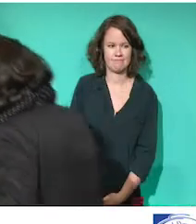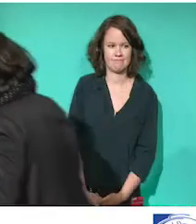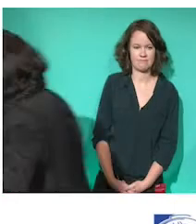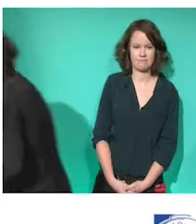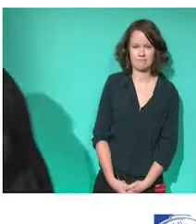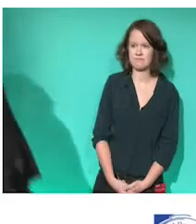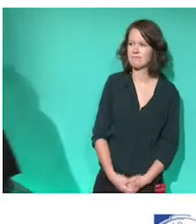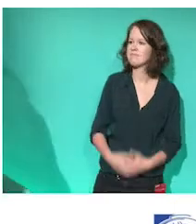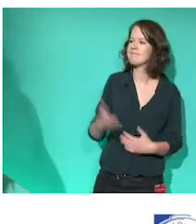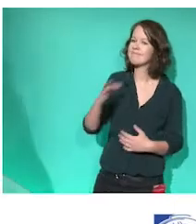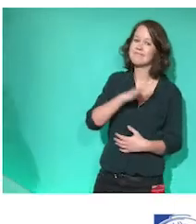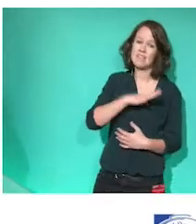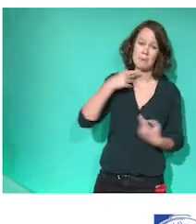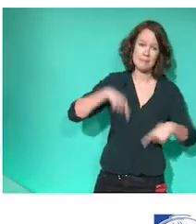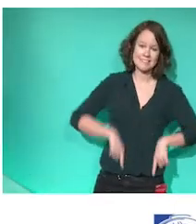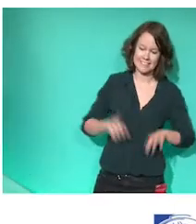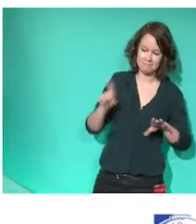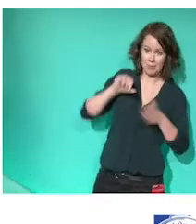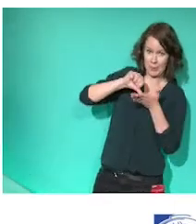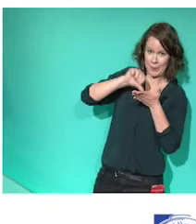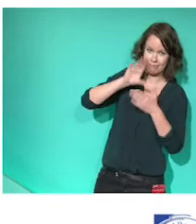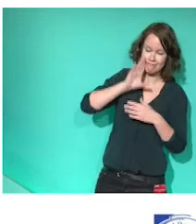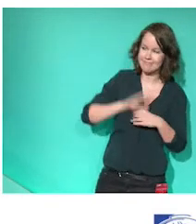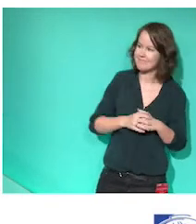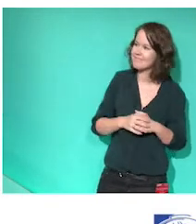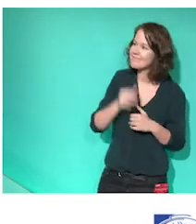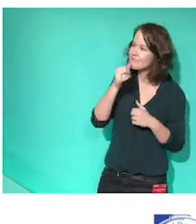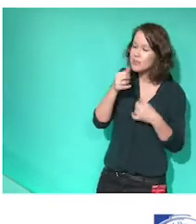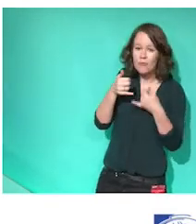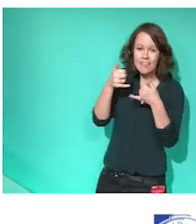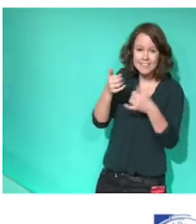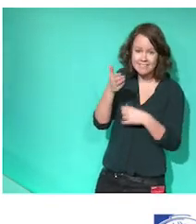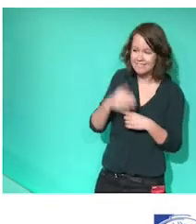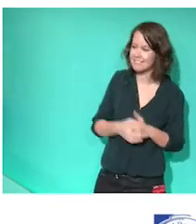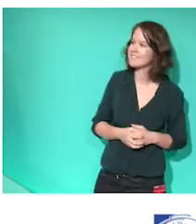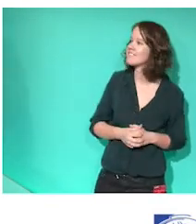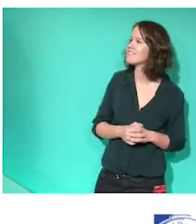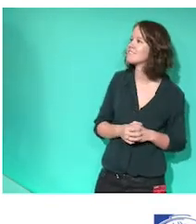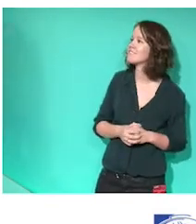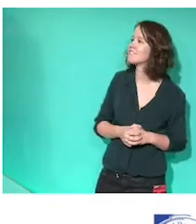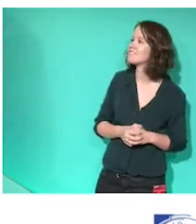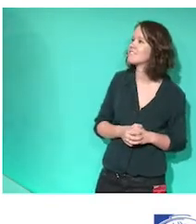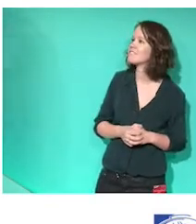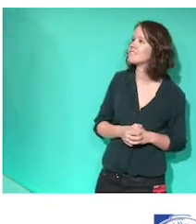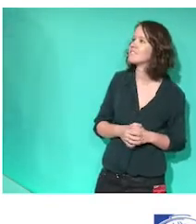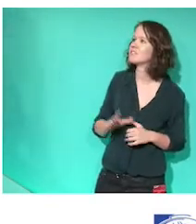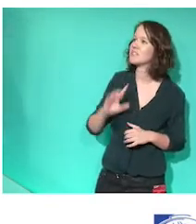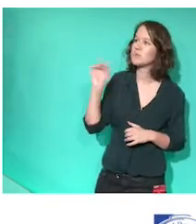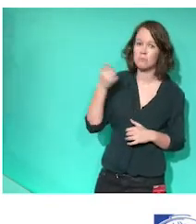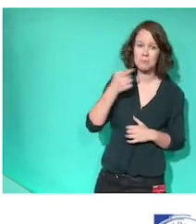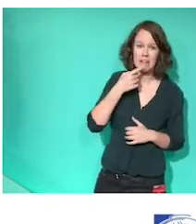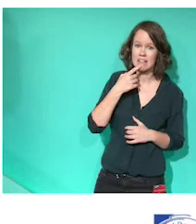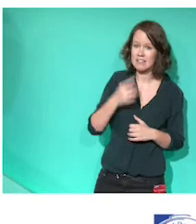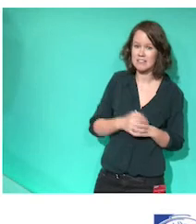Laurence Rossignol. Vous allez lui remettre un petit trophée et quelqu'un va parler au nom de... C'est vous,